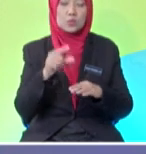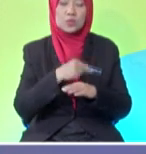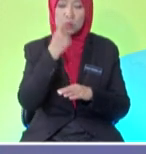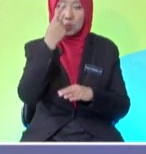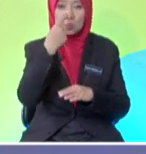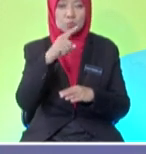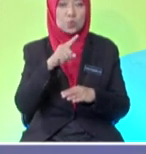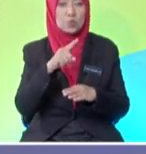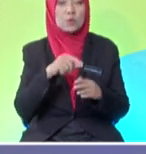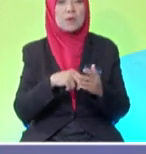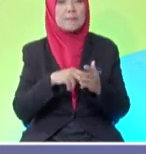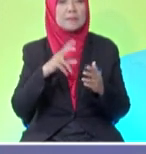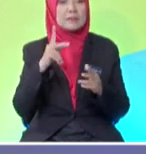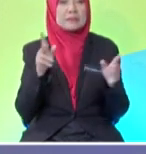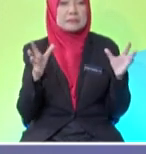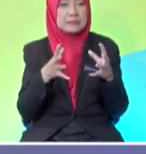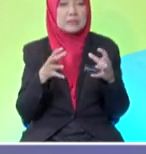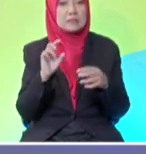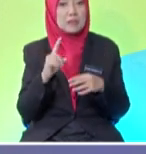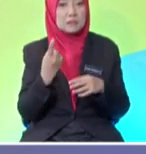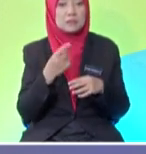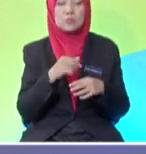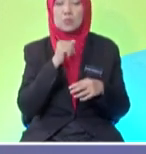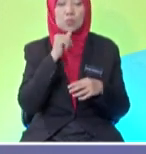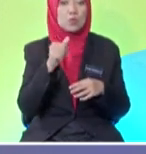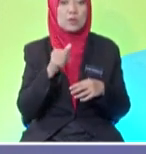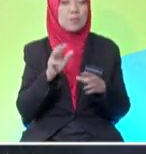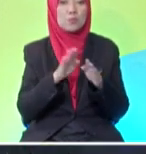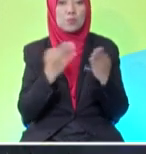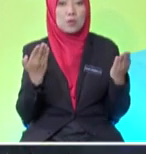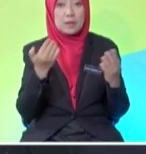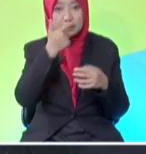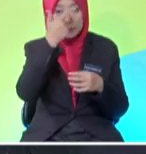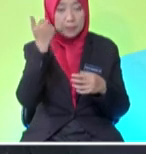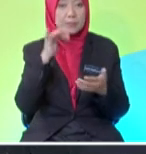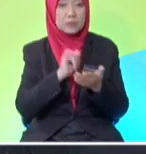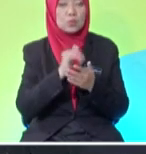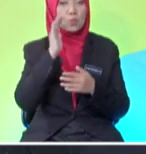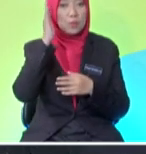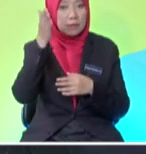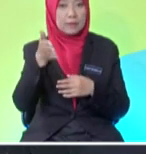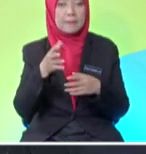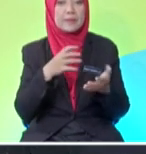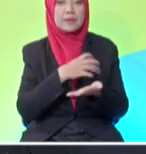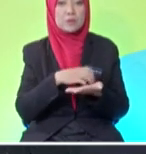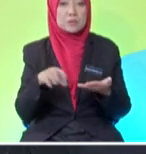kita tidak boleh gunakan dia seperti receh untuk membuka dan apa itu akan meresapkan